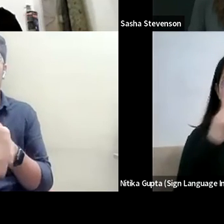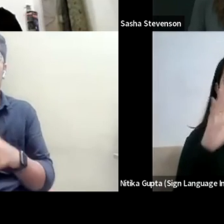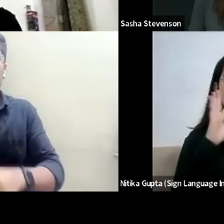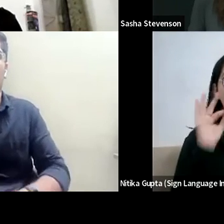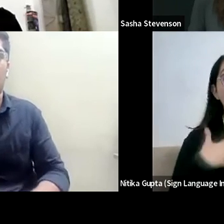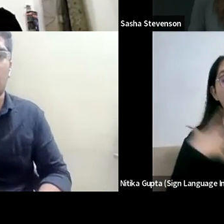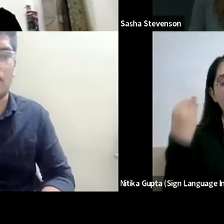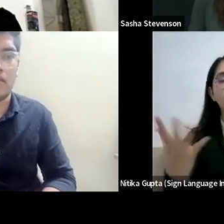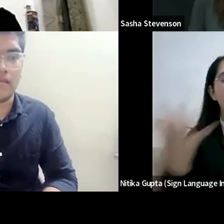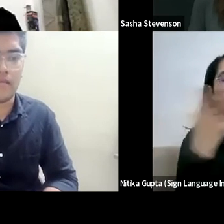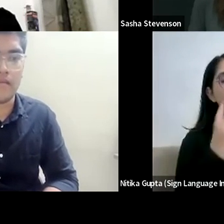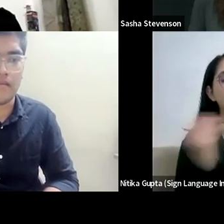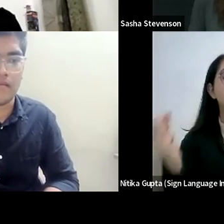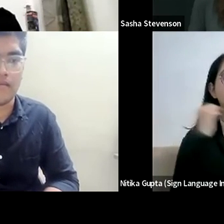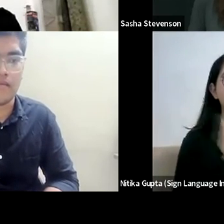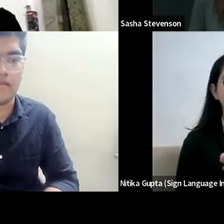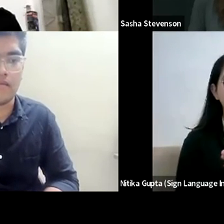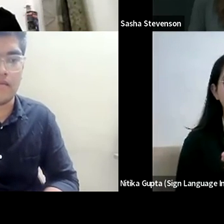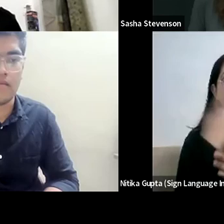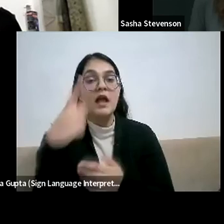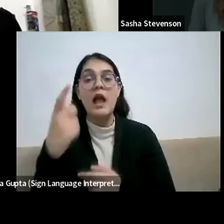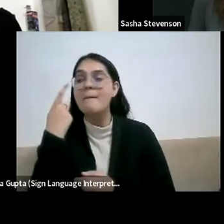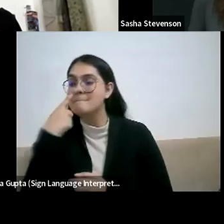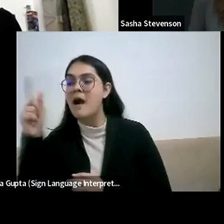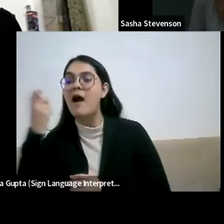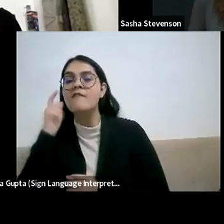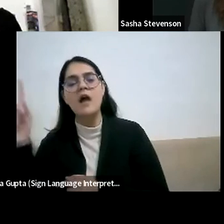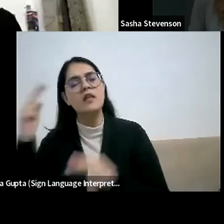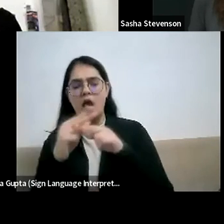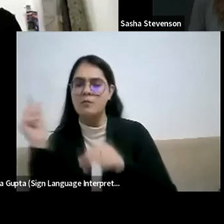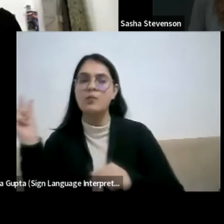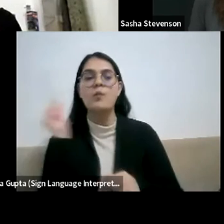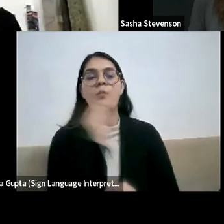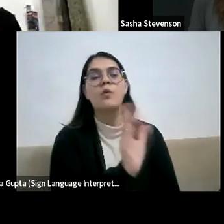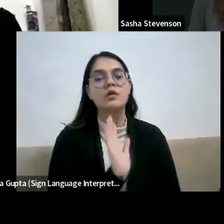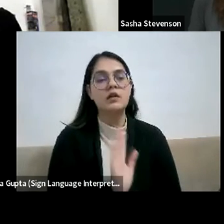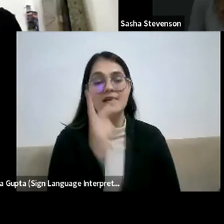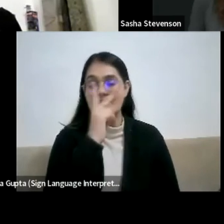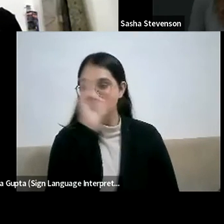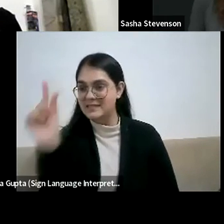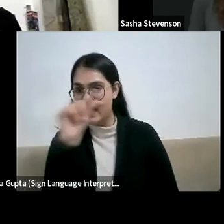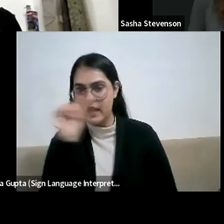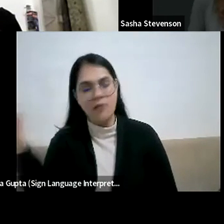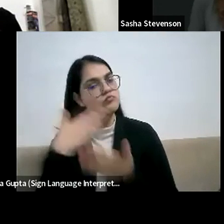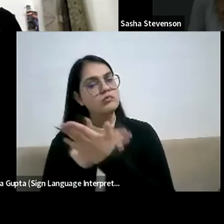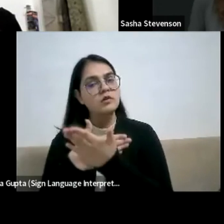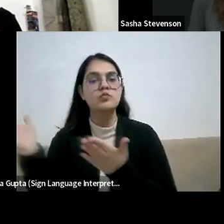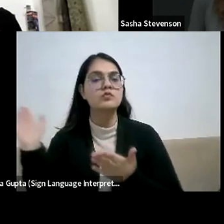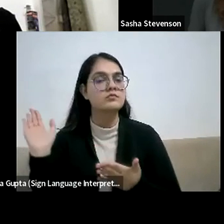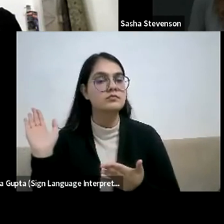करना चाहिए. इसके लिए माँ बाप का नाम लगाना चाहिए, और ये सरनेम है ना, इसको हटा देना